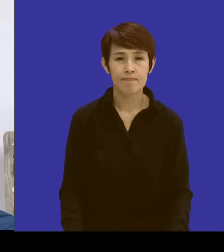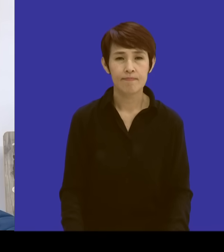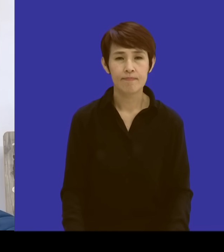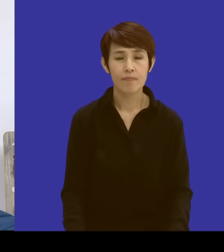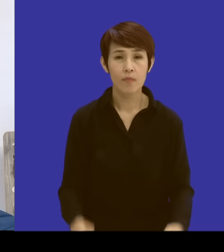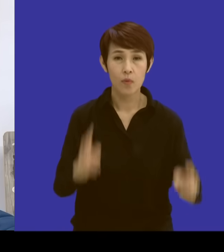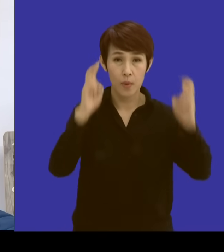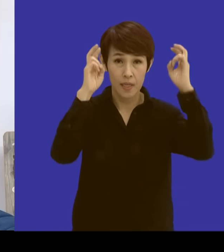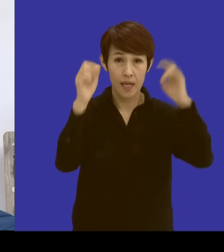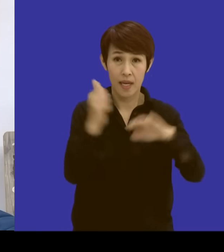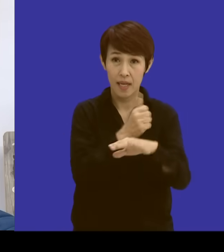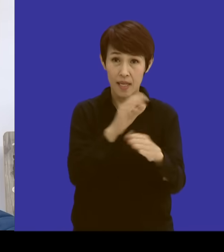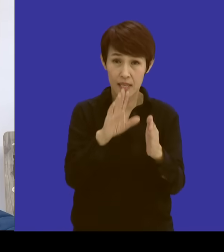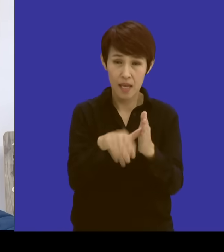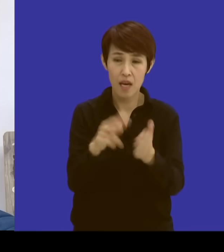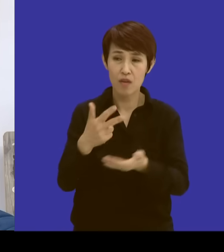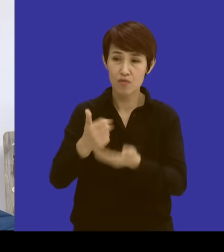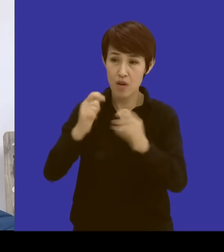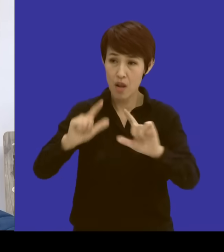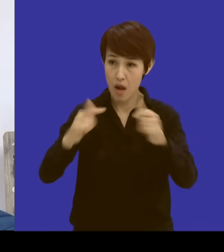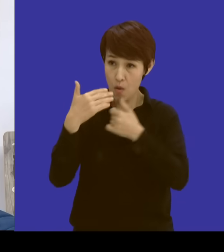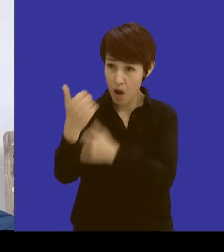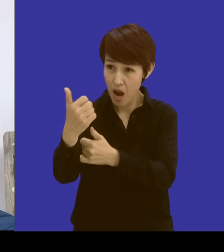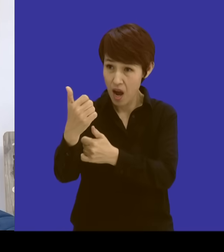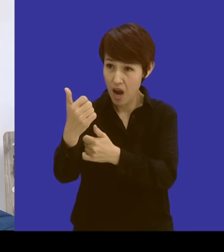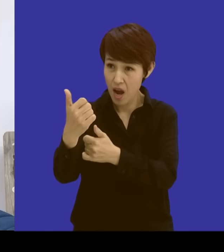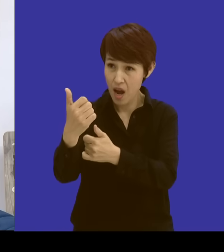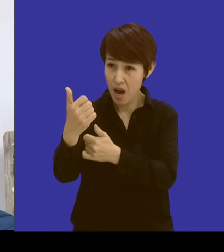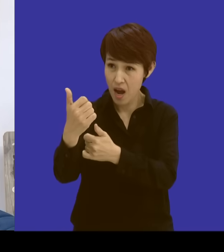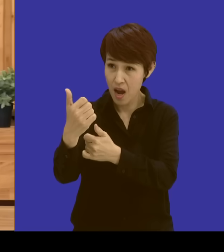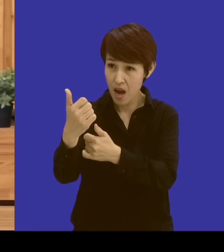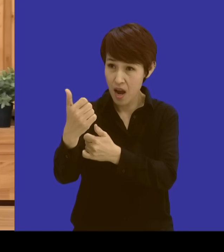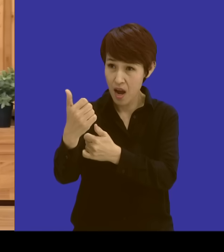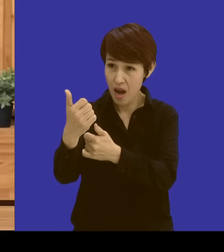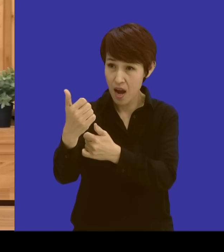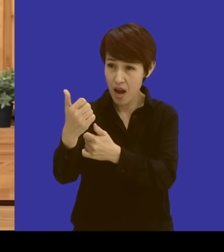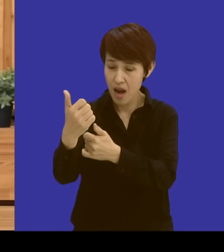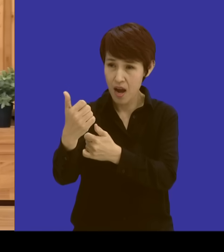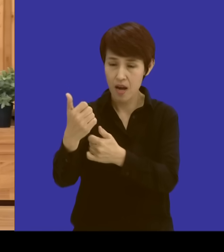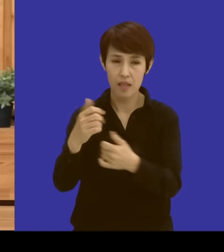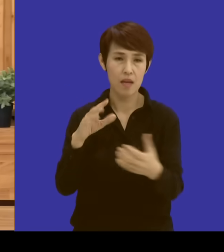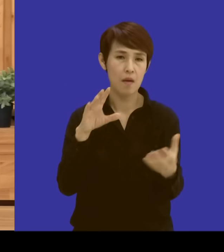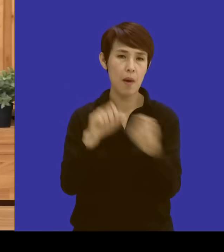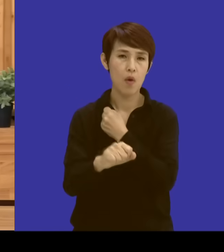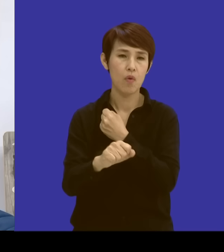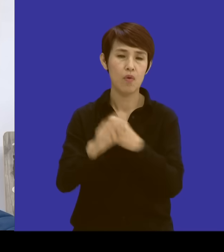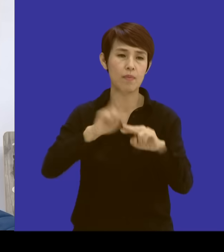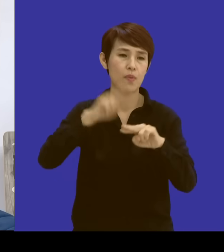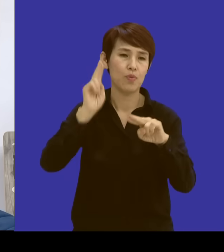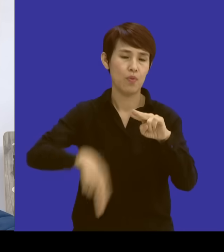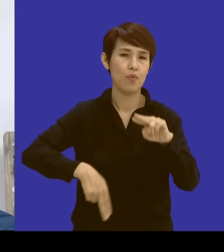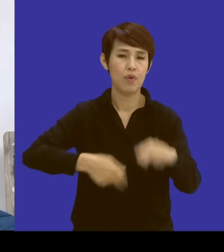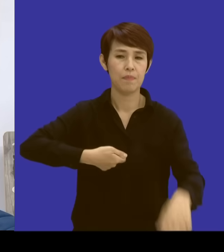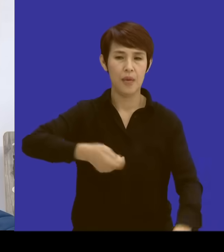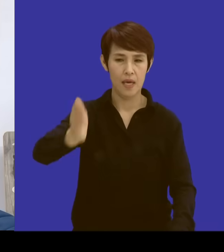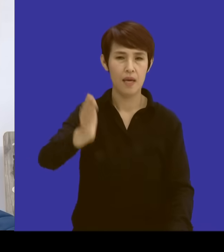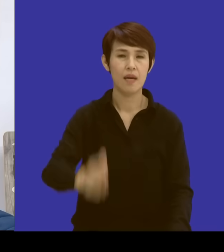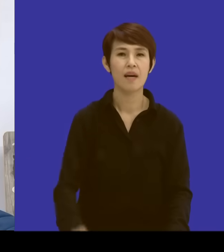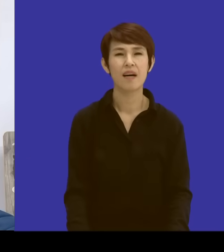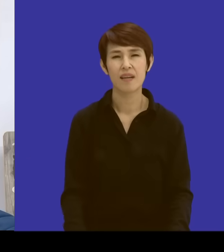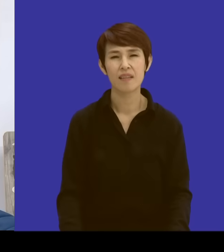직장 다닐 때도 네. 주일날 출근하라 네. 그 말에 바로 간대. 네 바로 이제 사표를